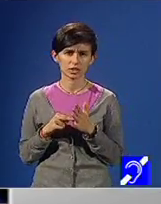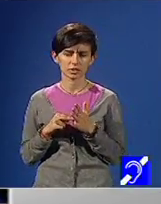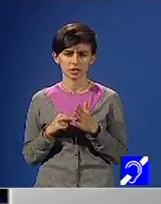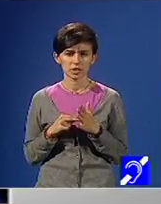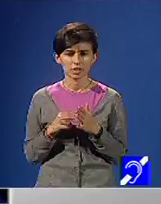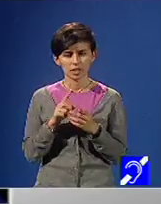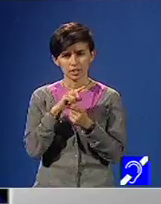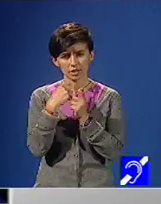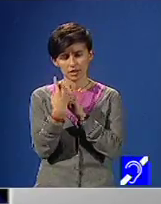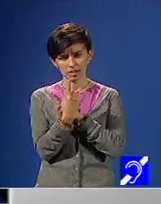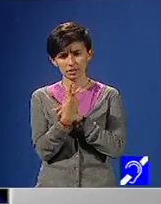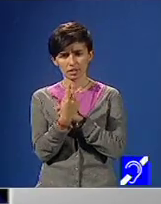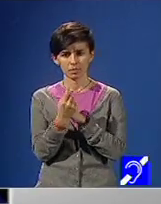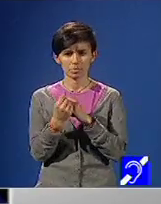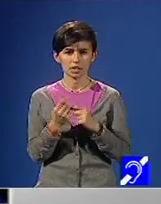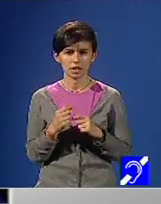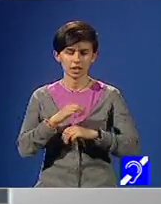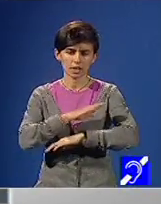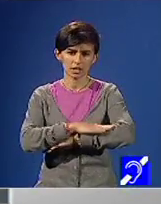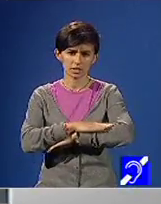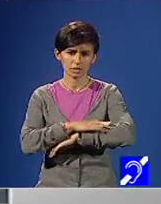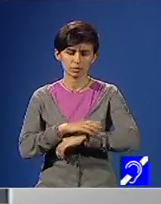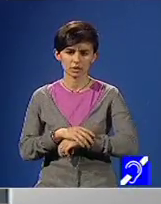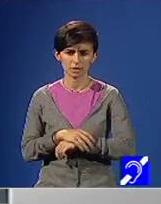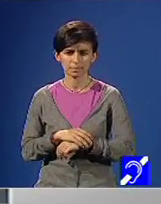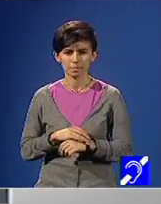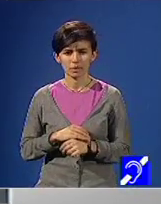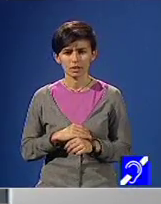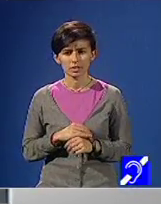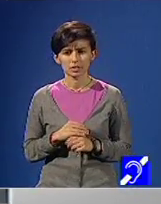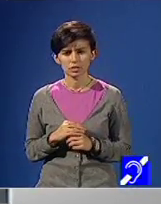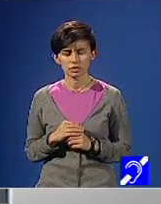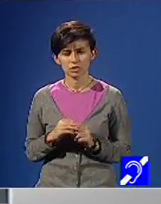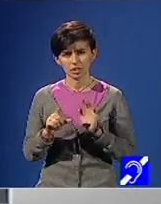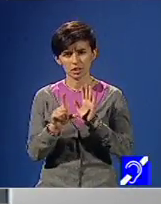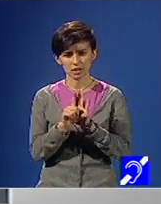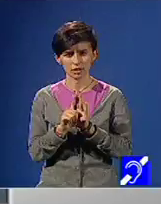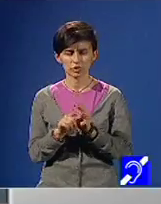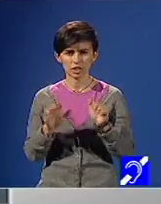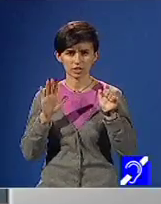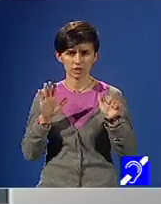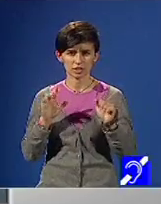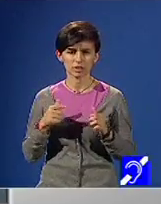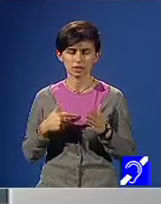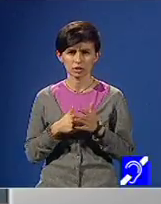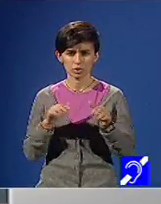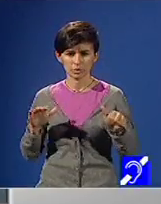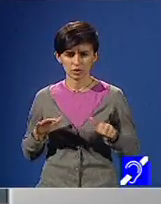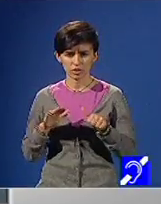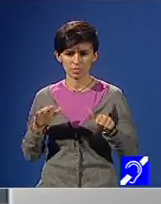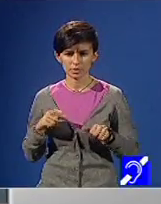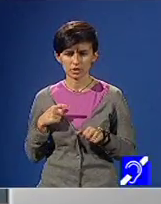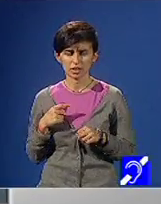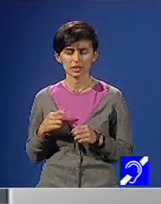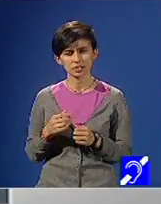de schimbare semnificativă a atitudinilor și legea aceasta 6/2016, care este o completare la